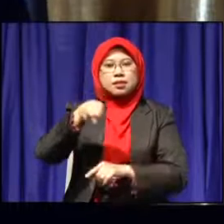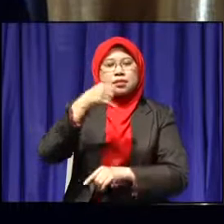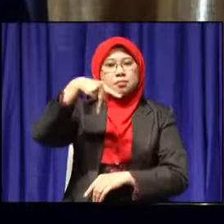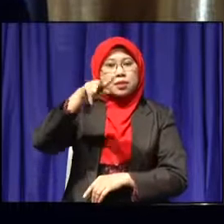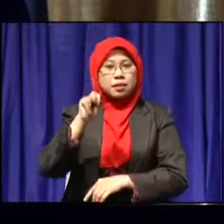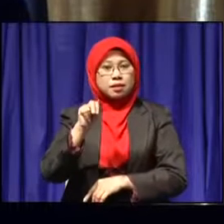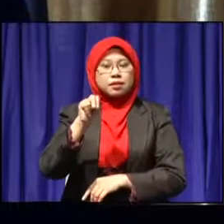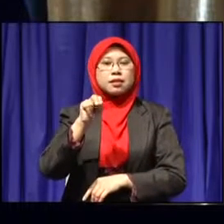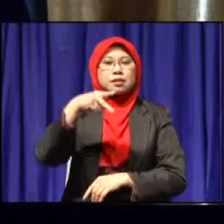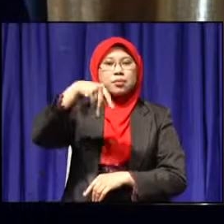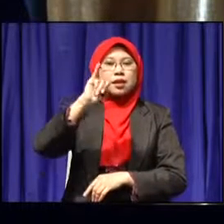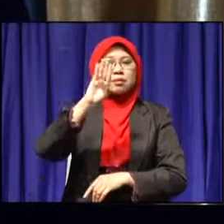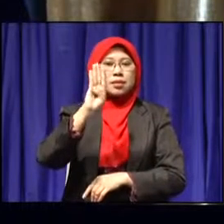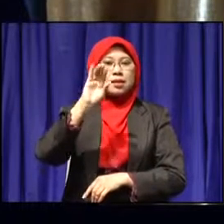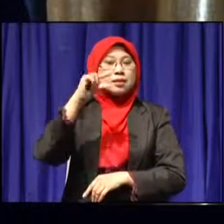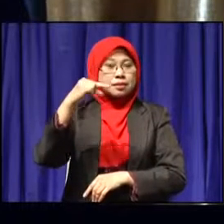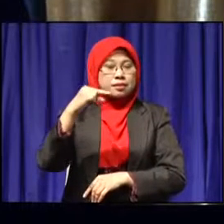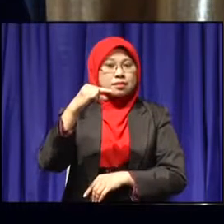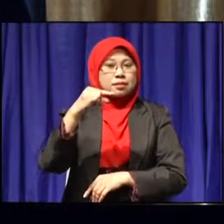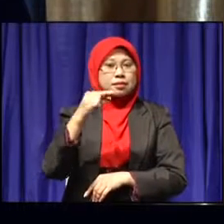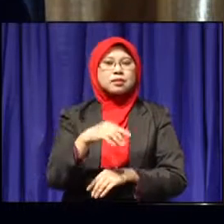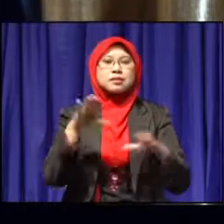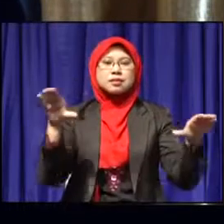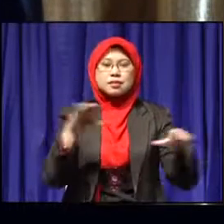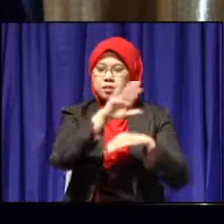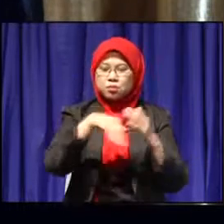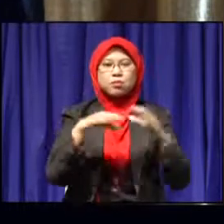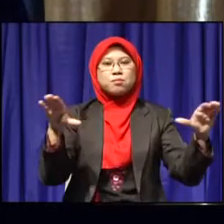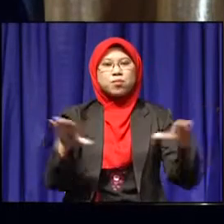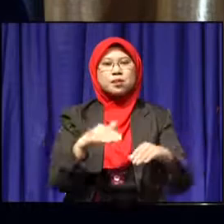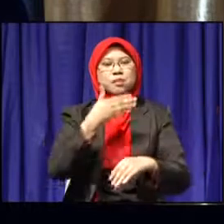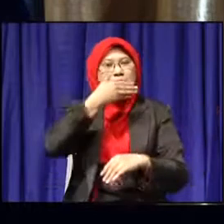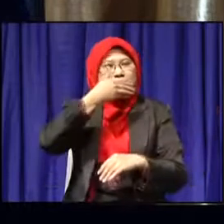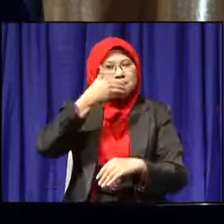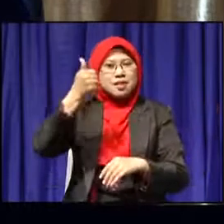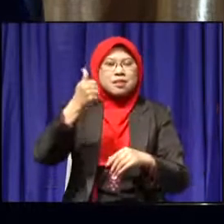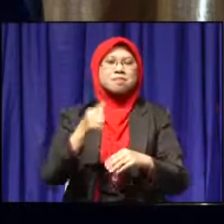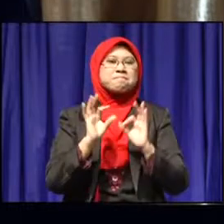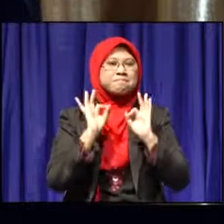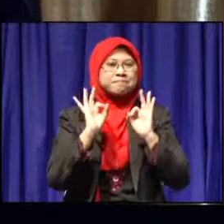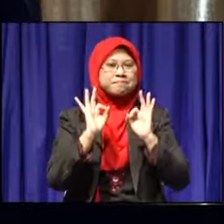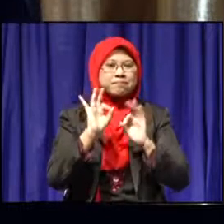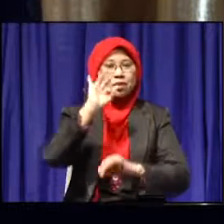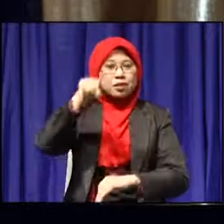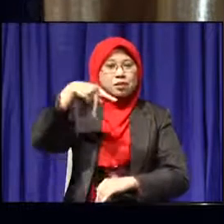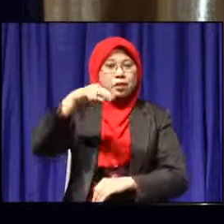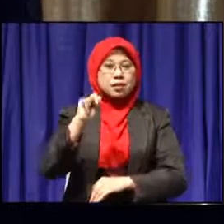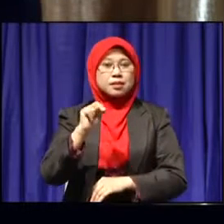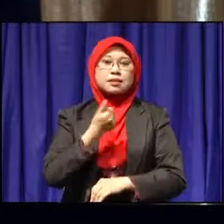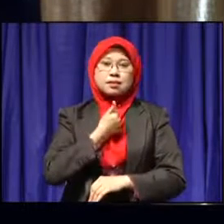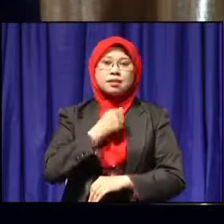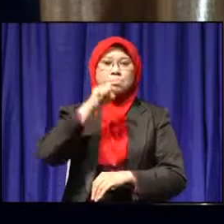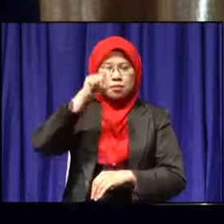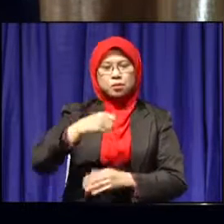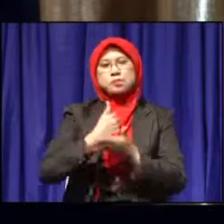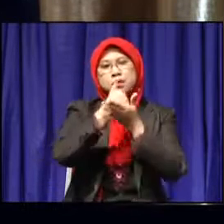mendapat bantuan pelaksanaanya menjadi cukup efektif dan DPN sendiri pun perlu